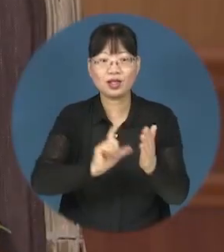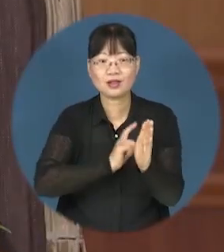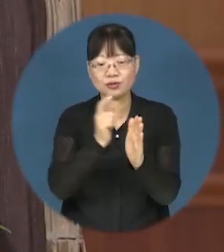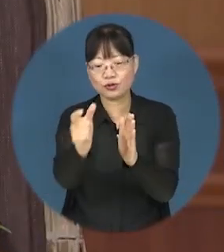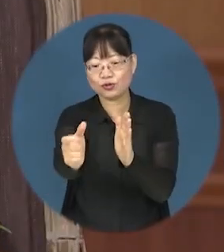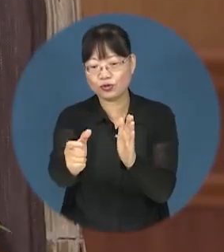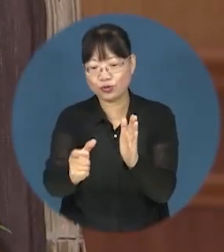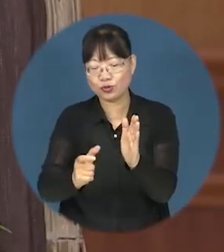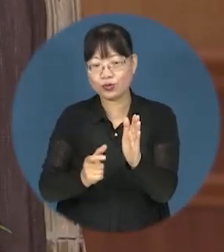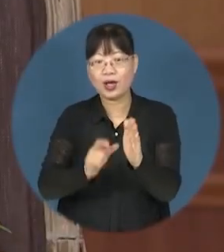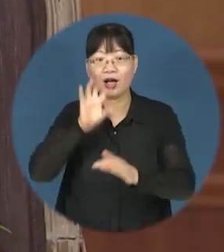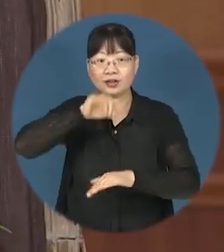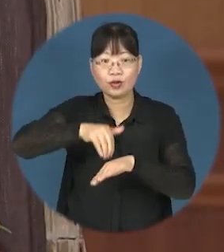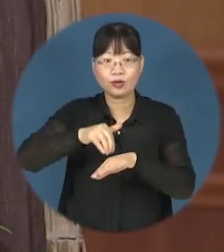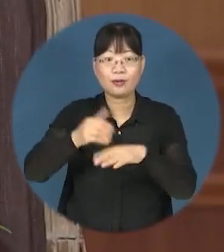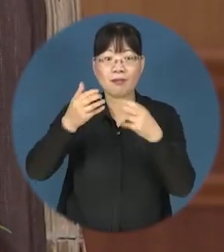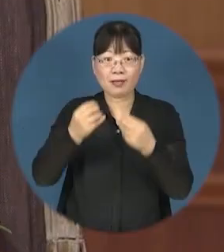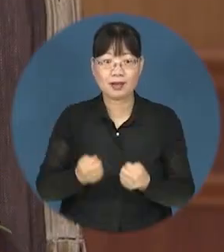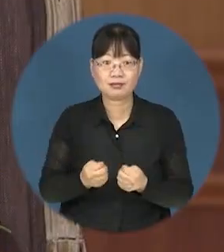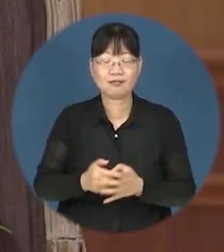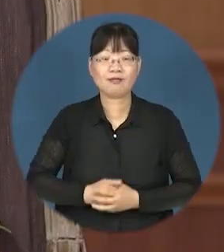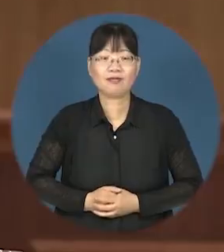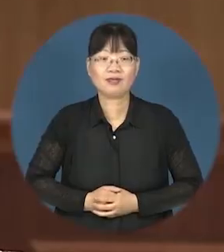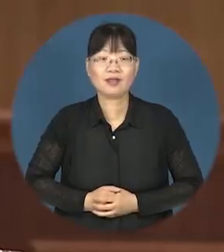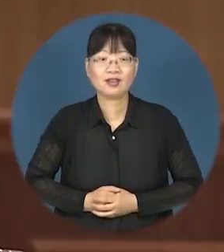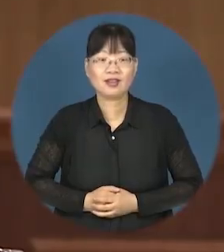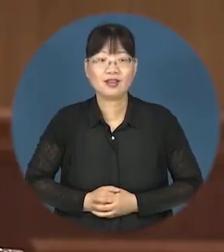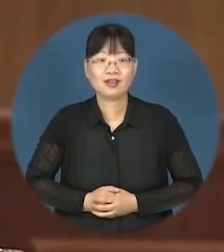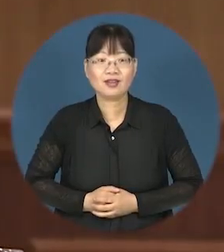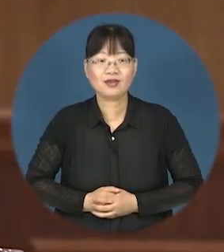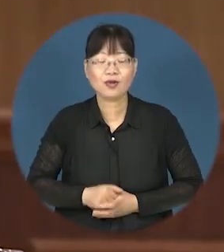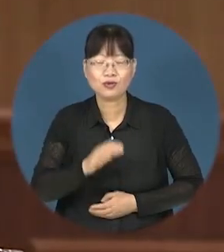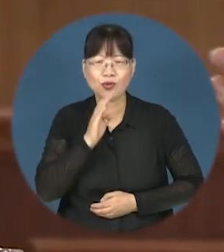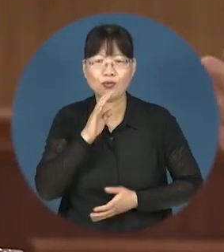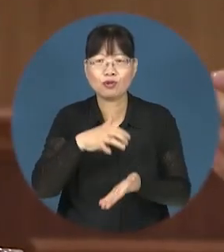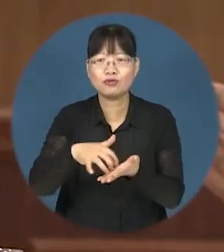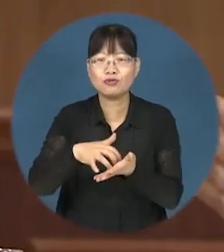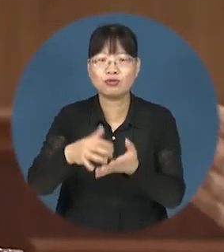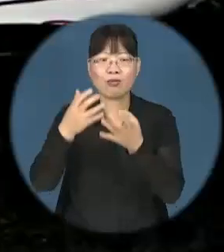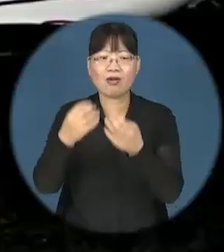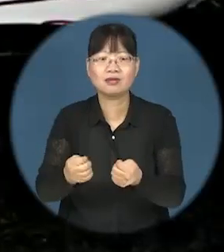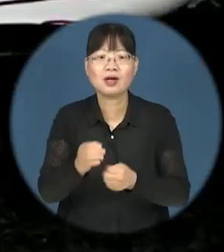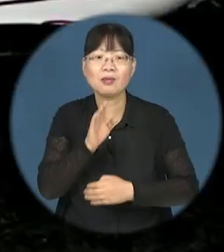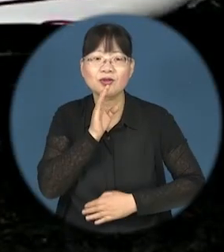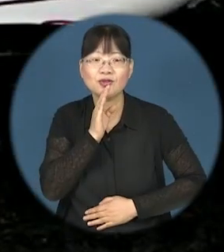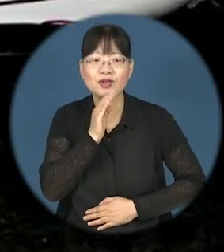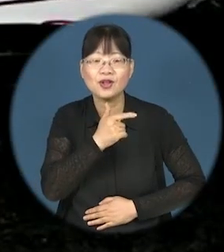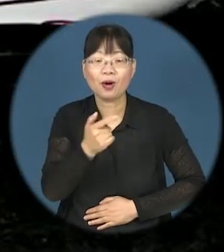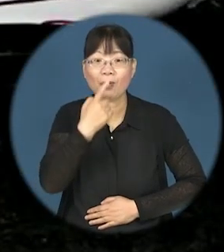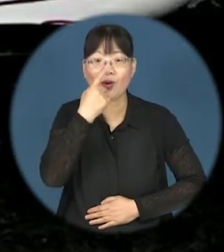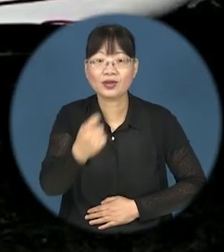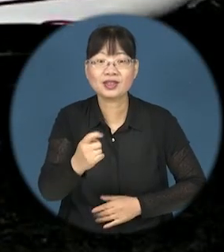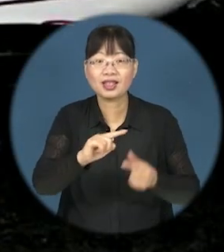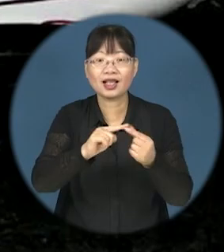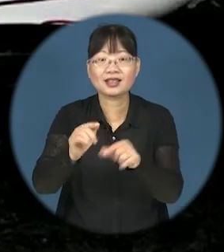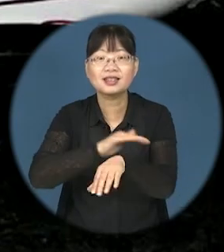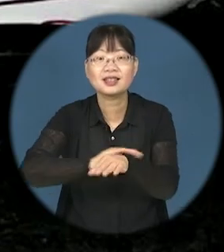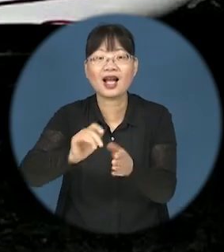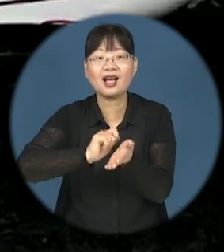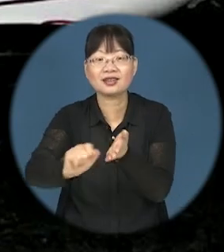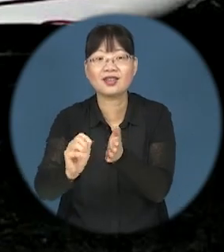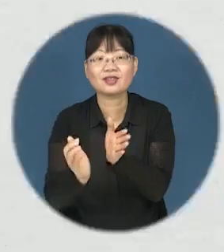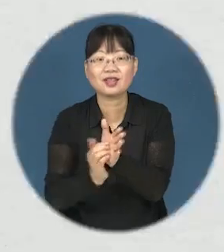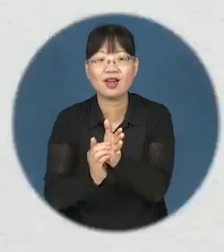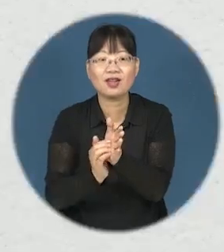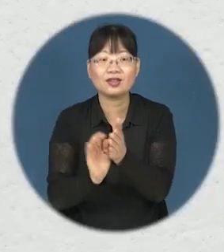해서 그걸 연습을 좀 많이 했거든요 거기는 소싱 명 이상 털의 축복 들어가죠 그 책의 멋있게 글쎄 다 있었어요 그리고